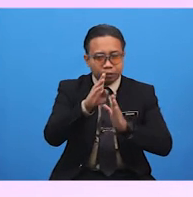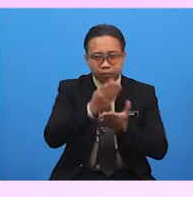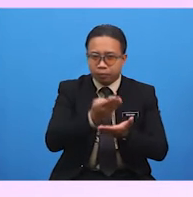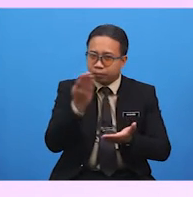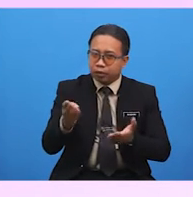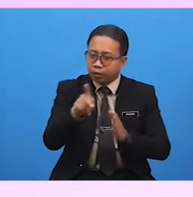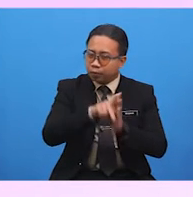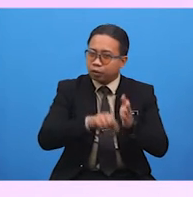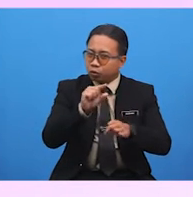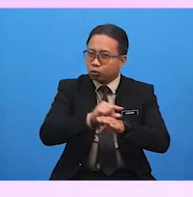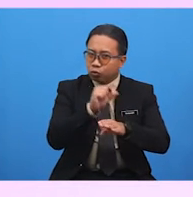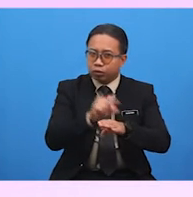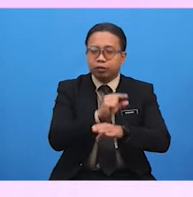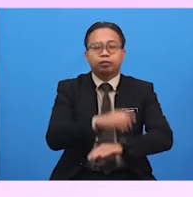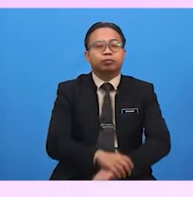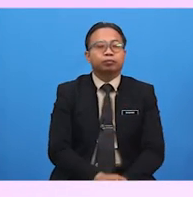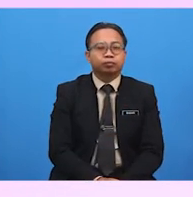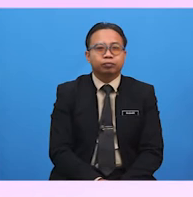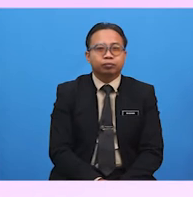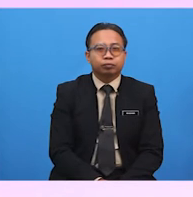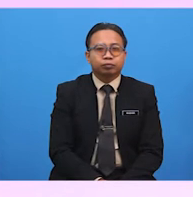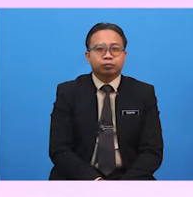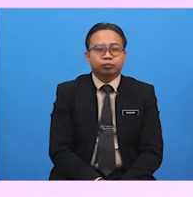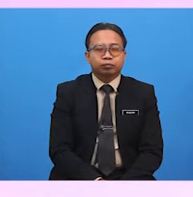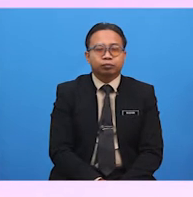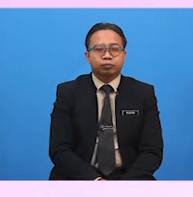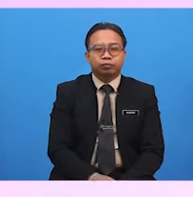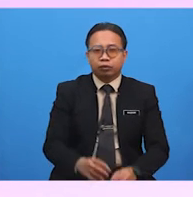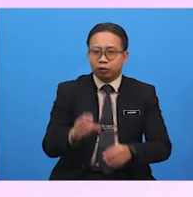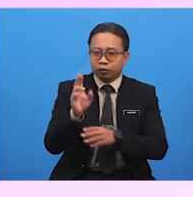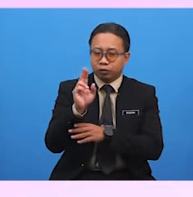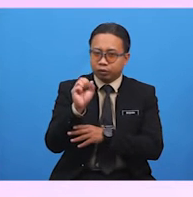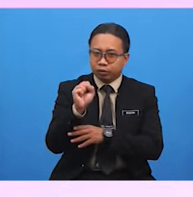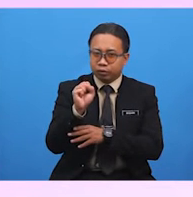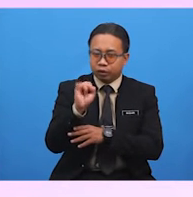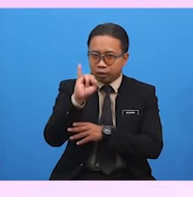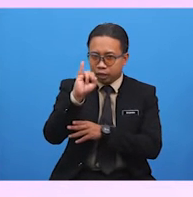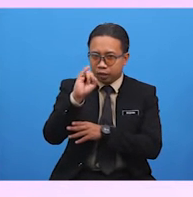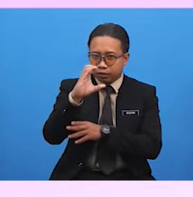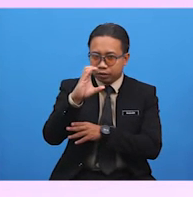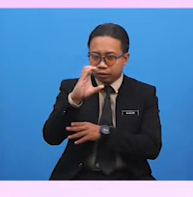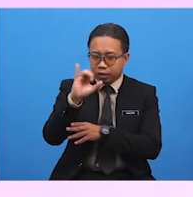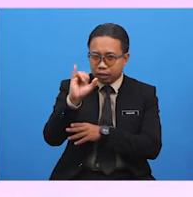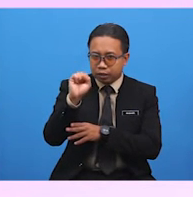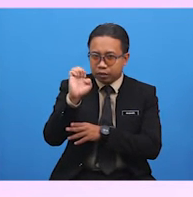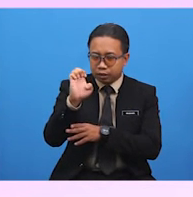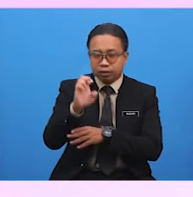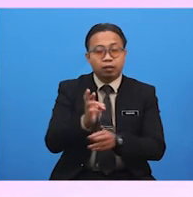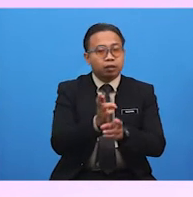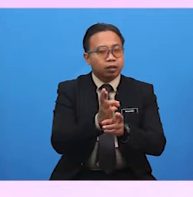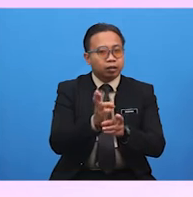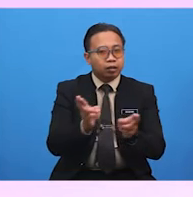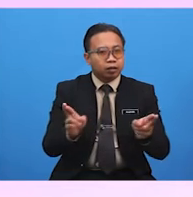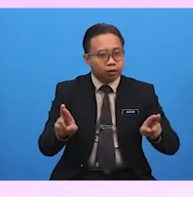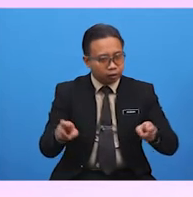Menurut International Council of Societies of Industrial Design of America, ICISD, reka bentuk